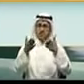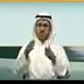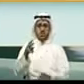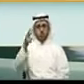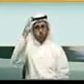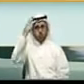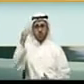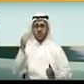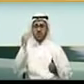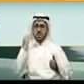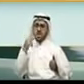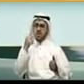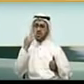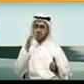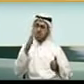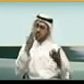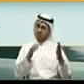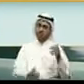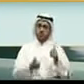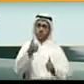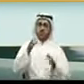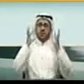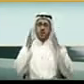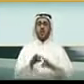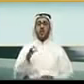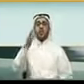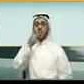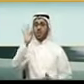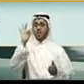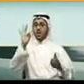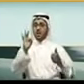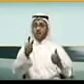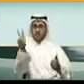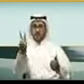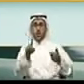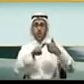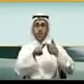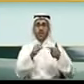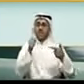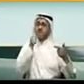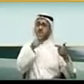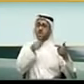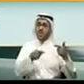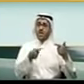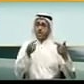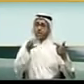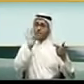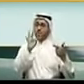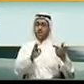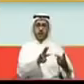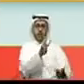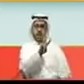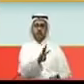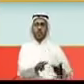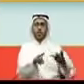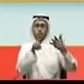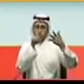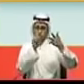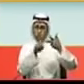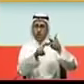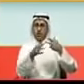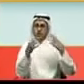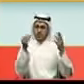دورة الألعاب، حيث حصلوا على ذهبيتين و3 فضيات و3 برونزيات، واحتل من خلالها